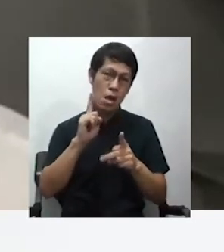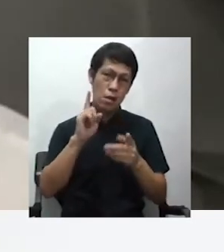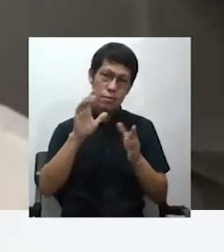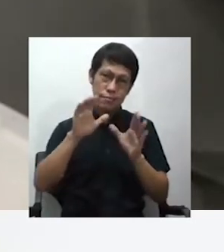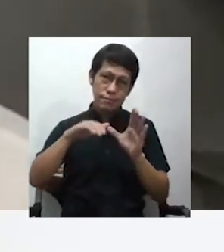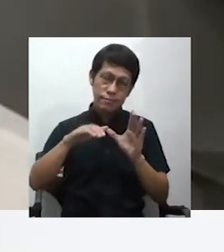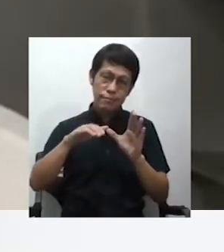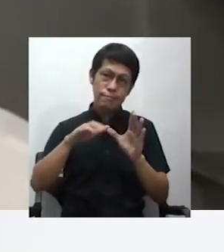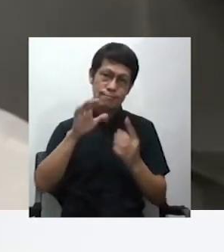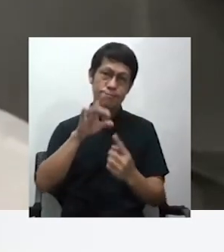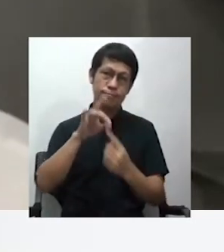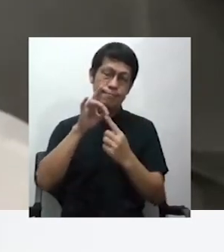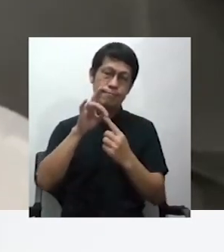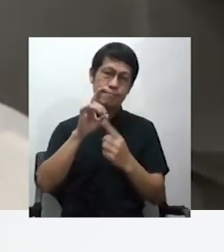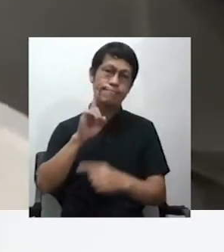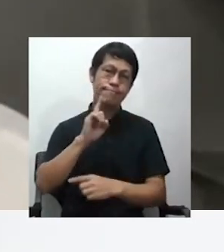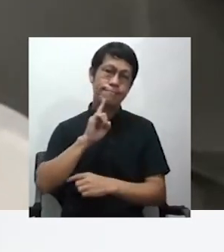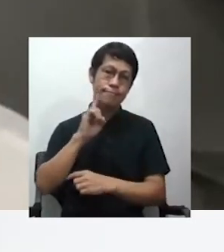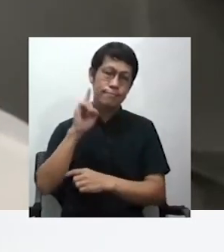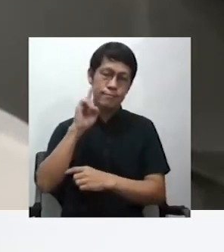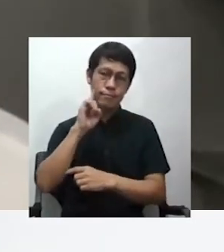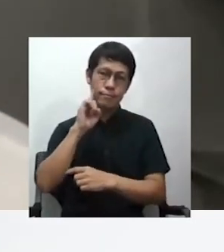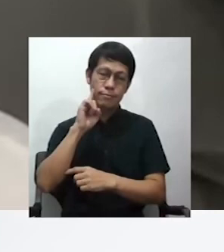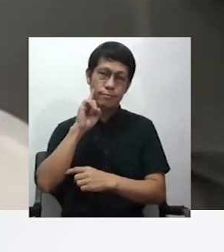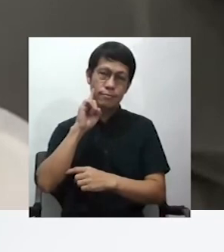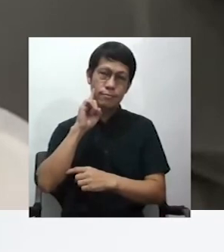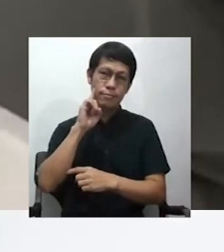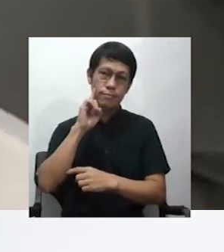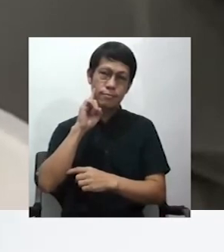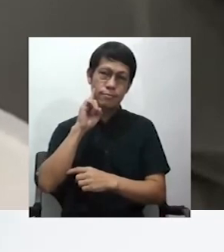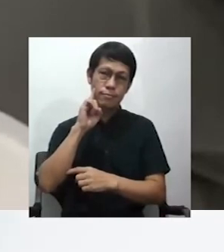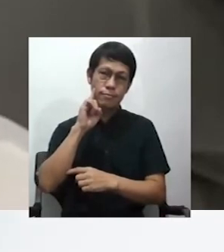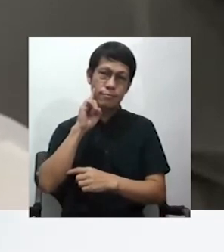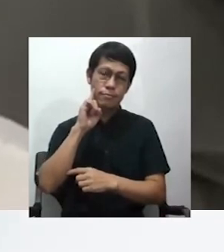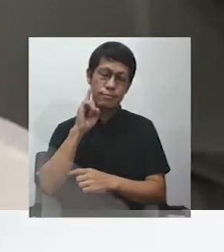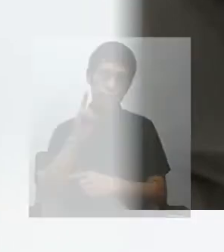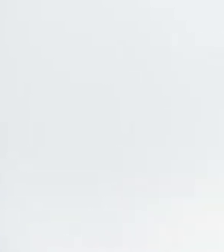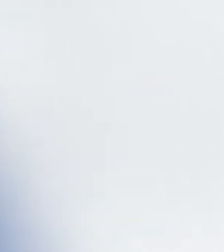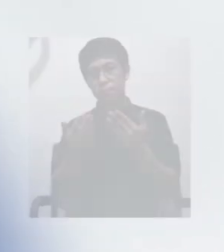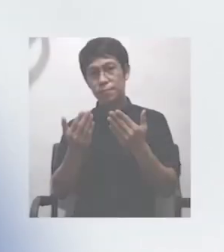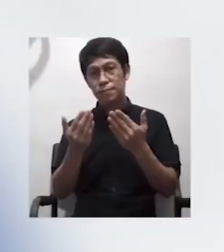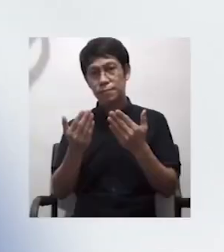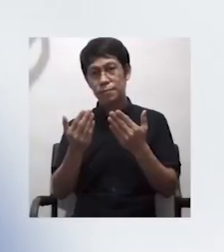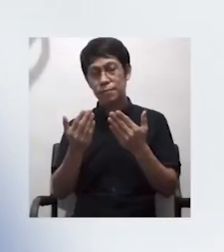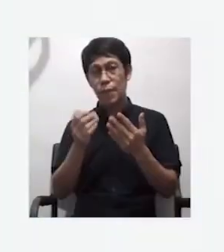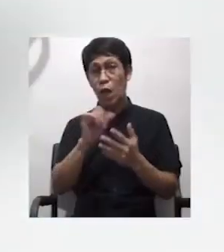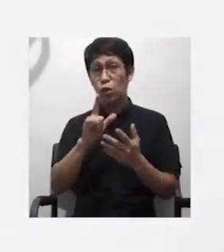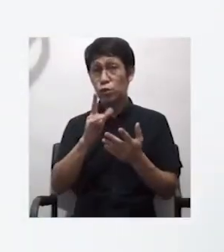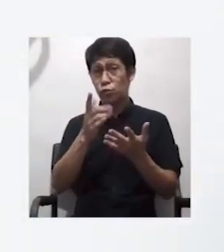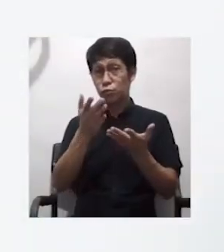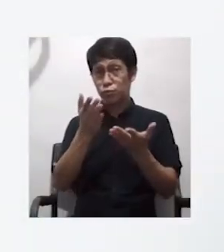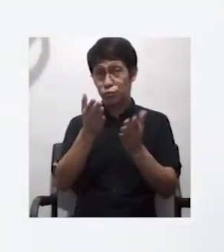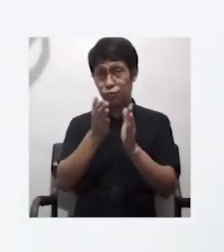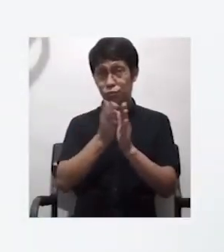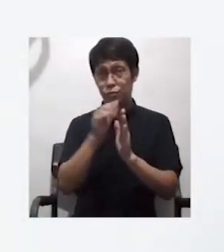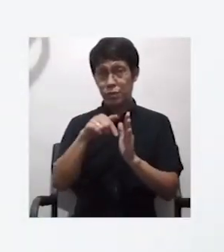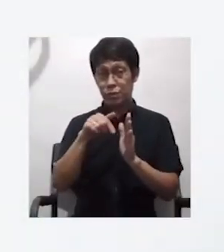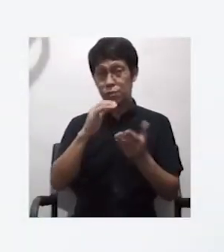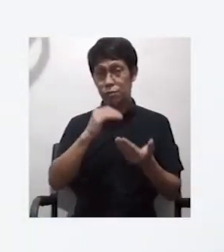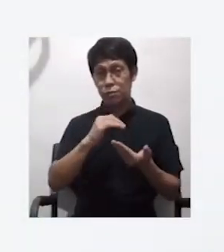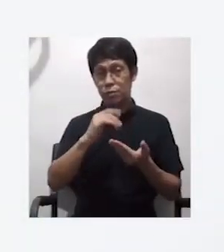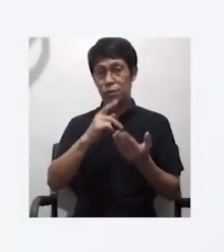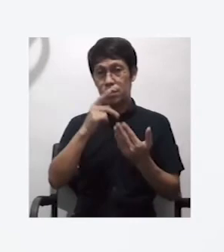mga disabled natin, lalong-lalo na ang mga hindi nakaririnig. Sa mga nais manawagan sa ating